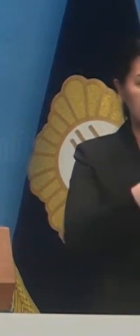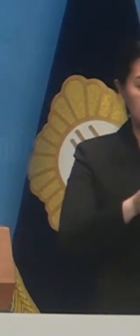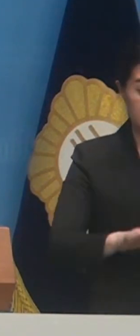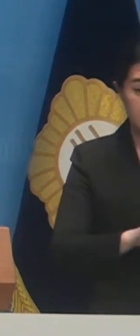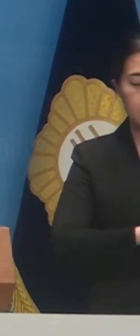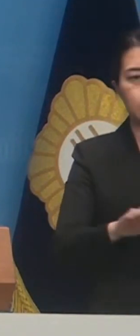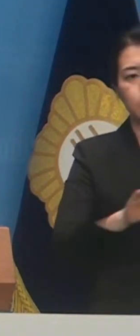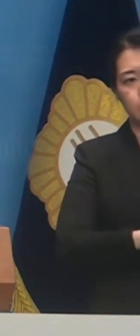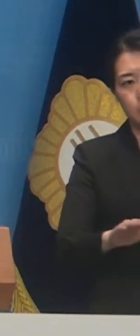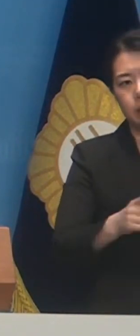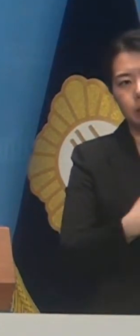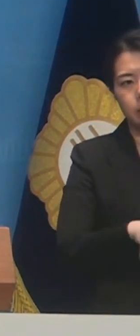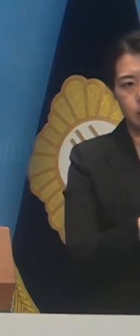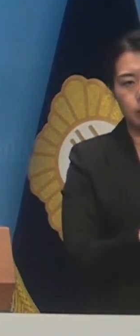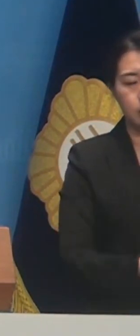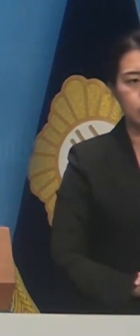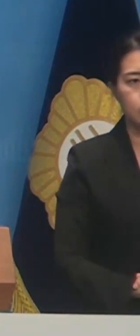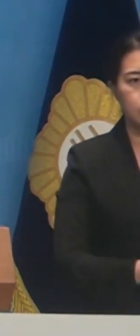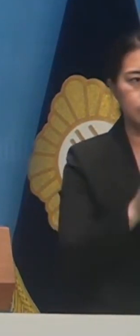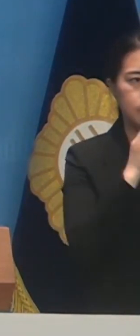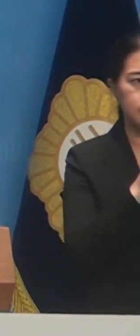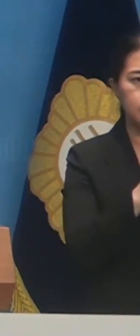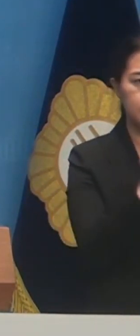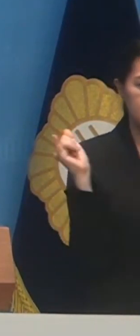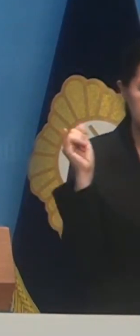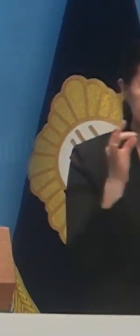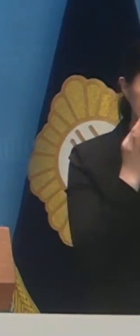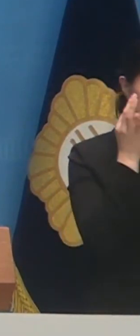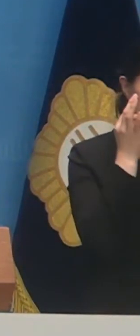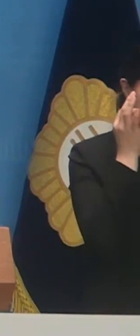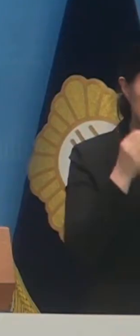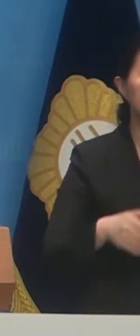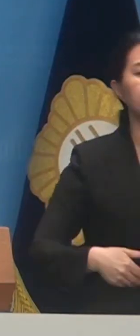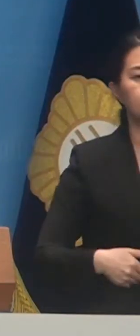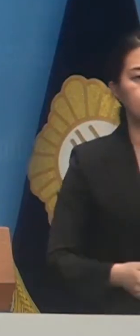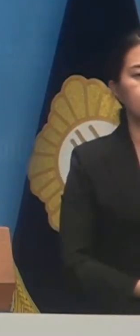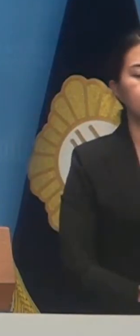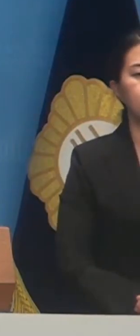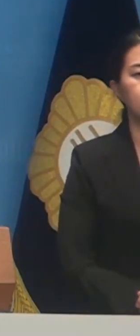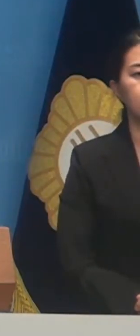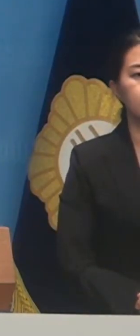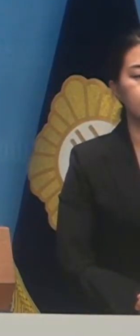극복하기 위해서 꽤나 많은 국민적 노력이 필요했습니다.